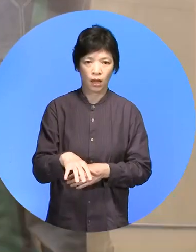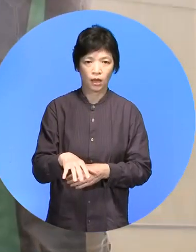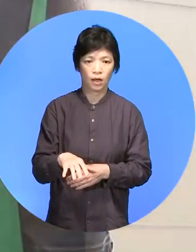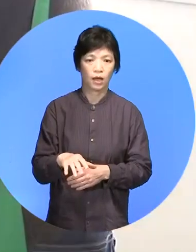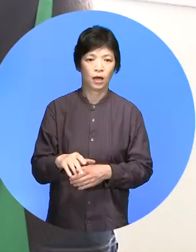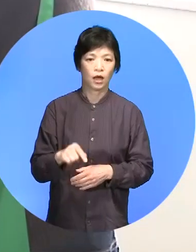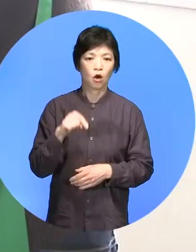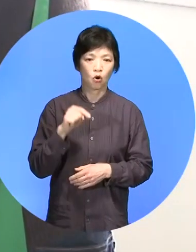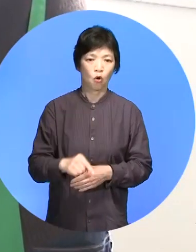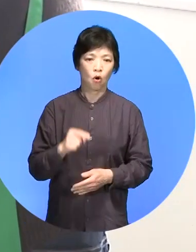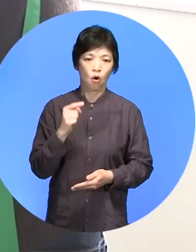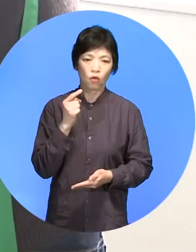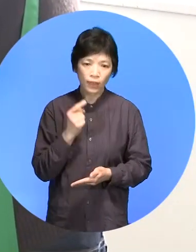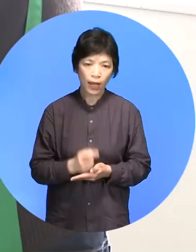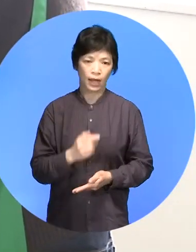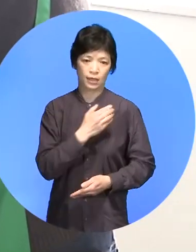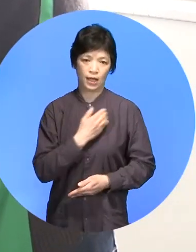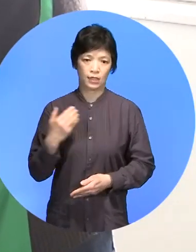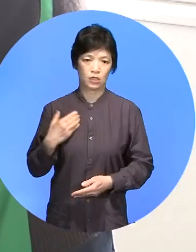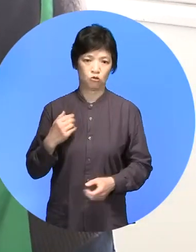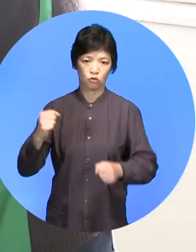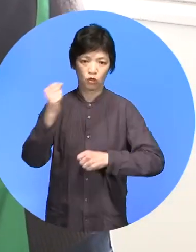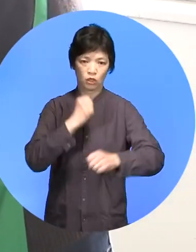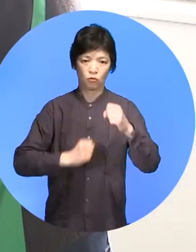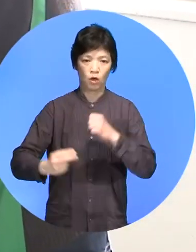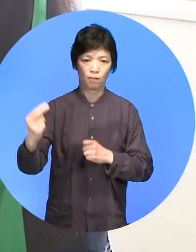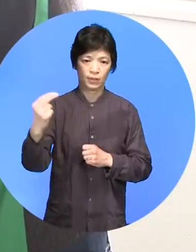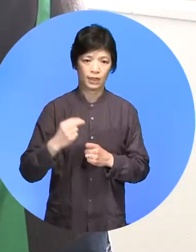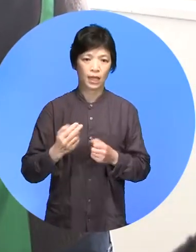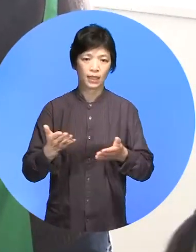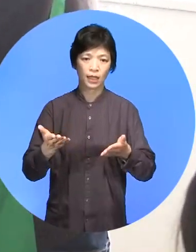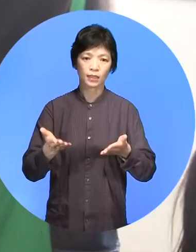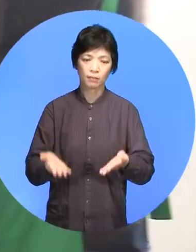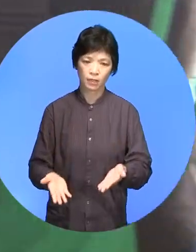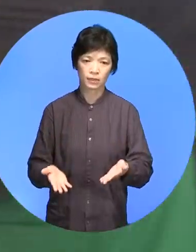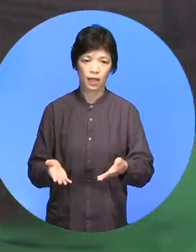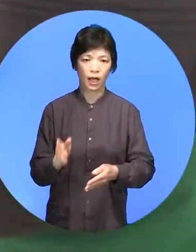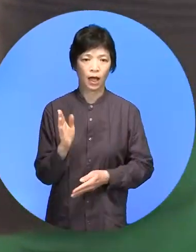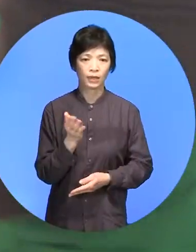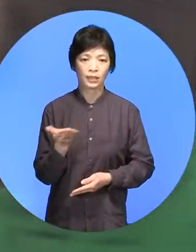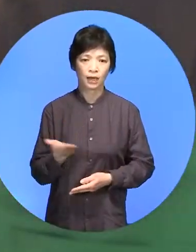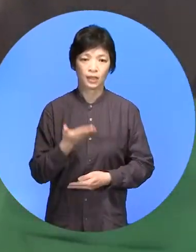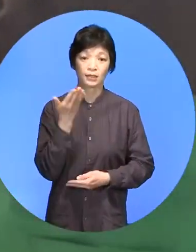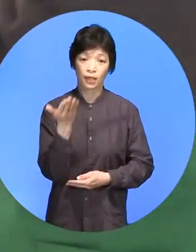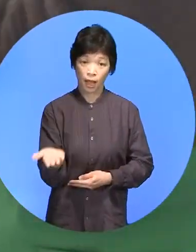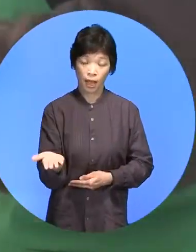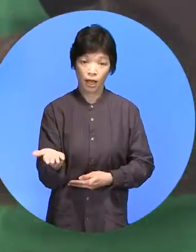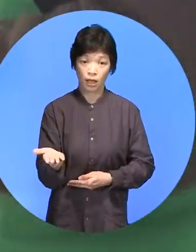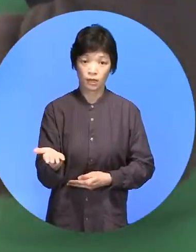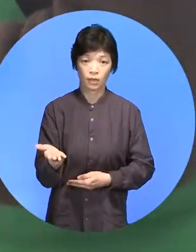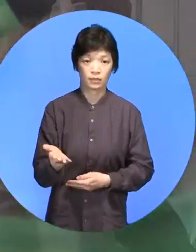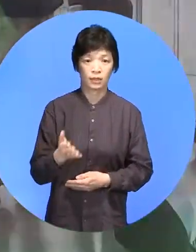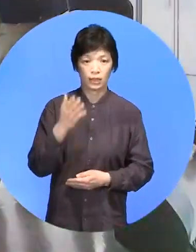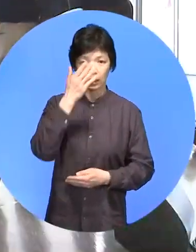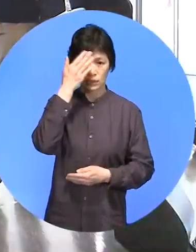ないユイピアだからできる取り組みを見てきましたが、いかがでしたか。ユイ